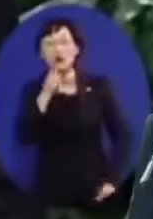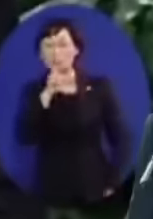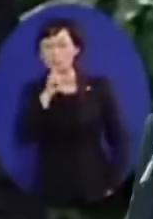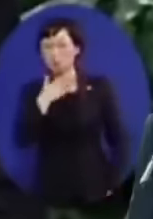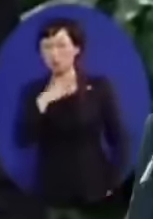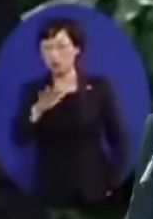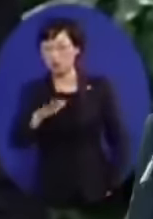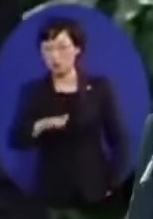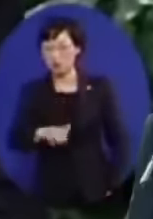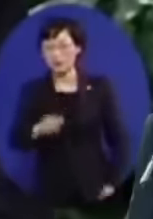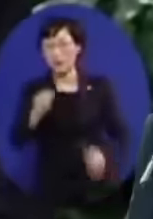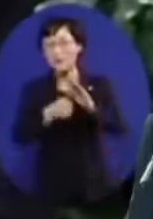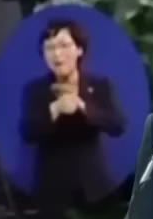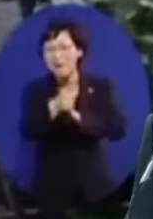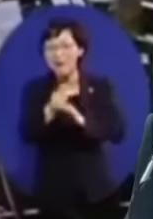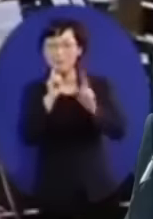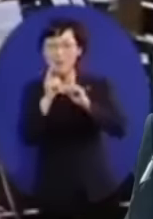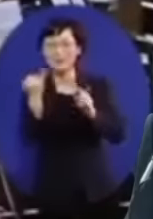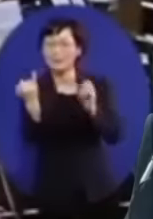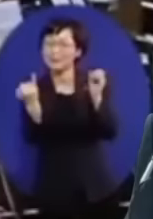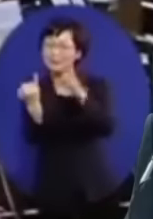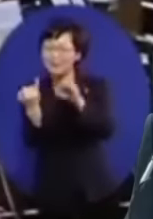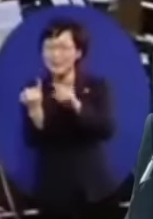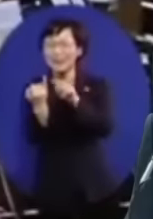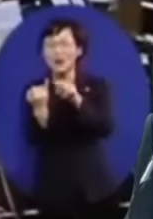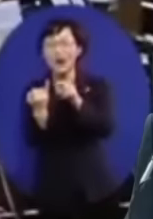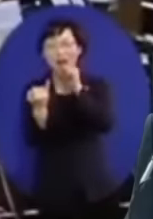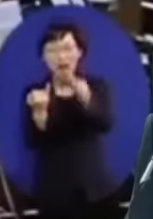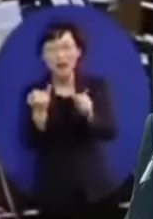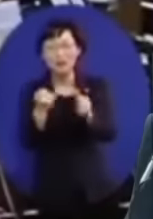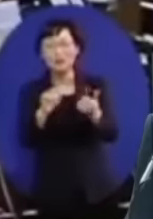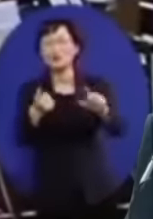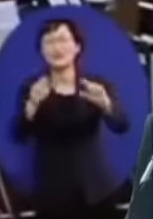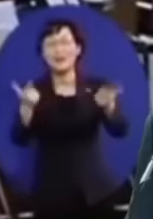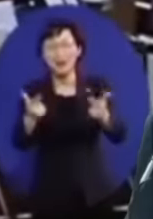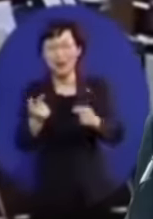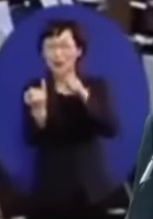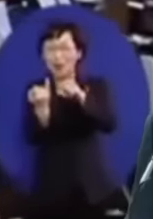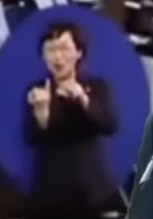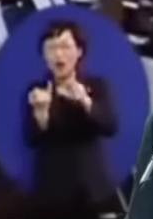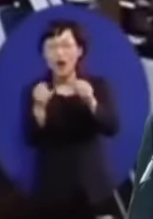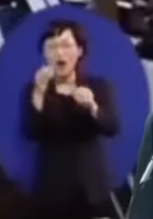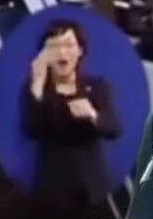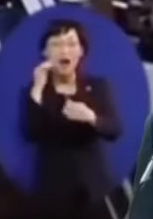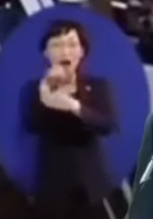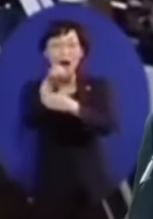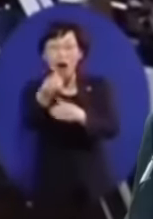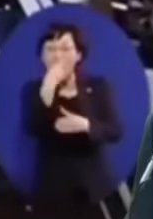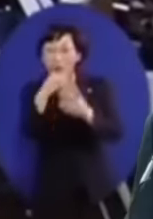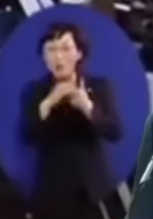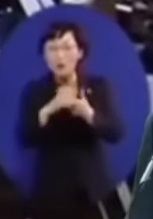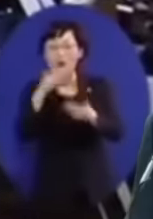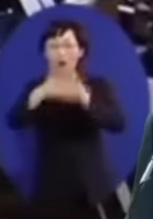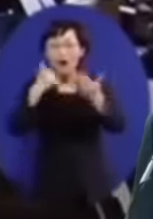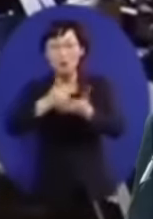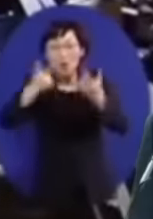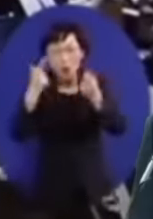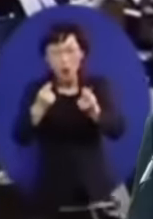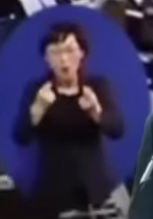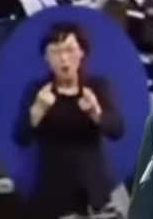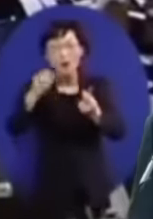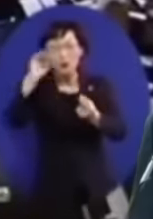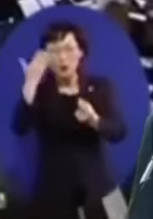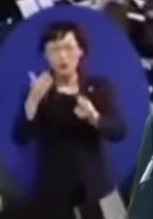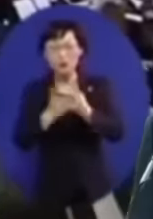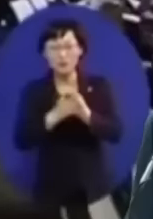뱀이 여자에게 이르되 너희가 결코 죽지 아니하리라. 너희가 그것을 먹는 날에는 눈이 밝아져 하나님과 같이 되어 선악을 알 줄